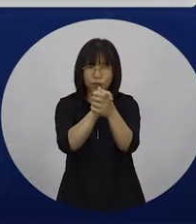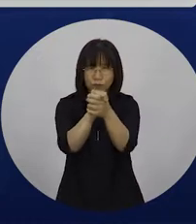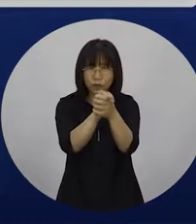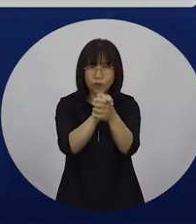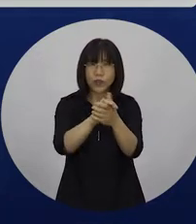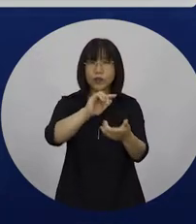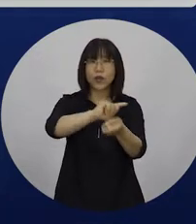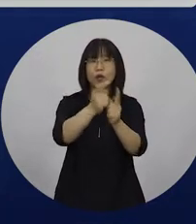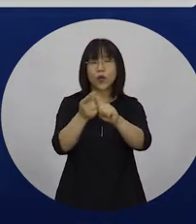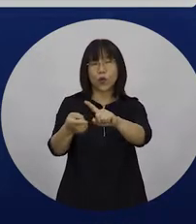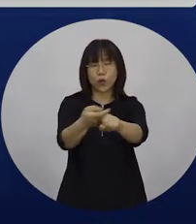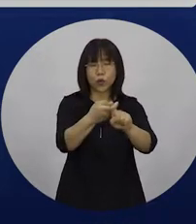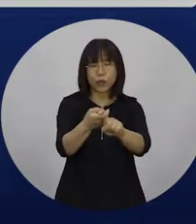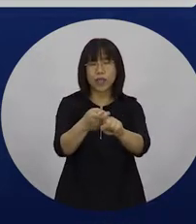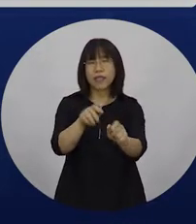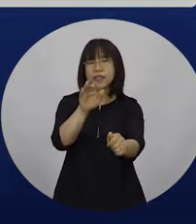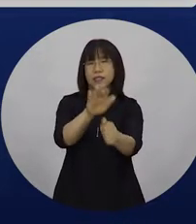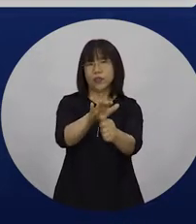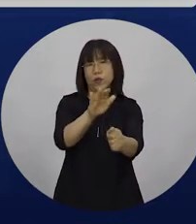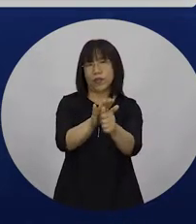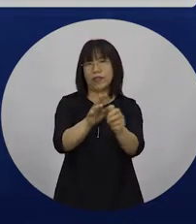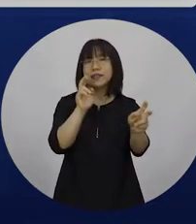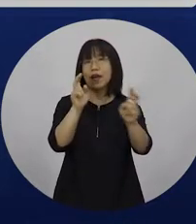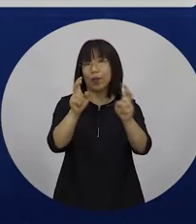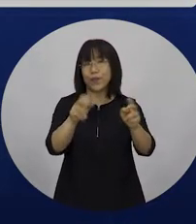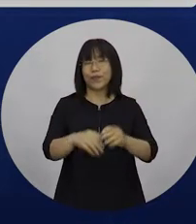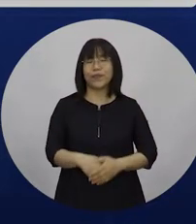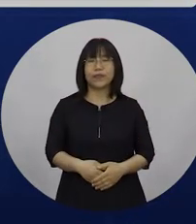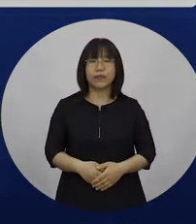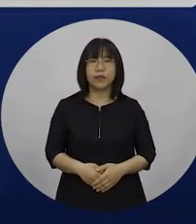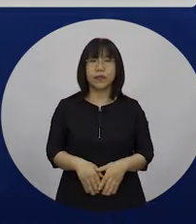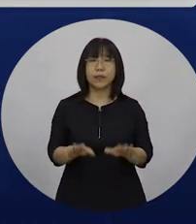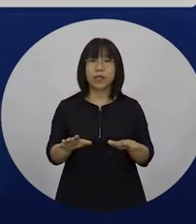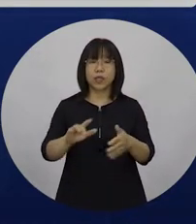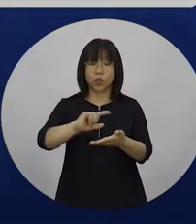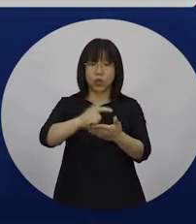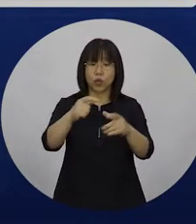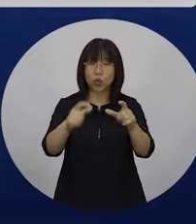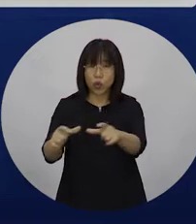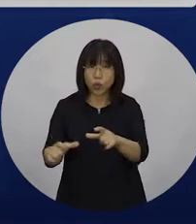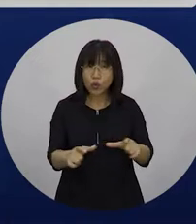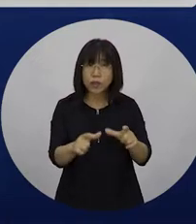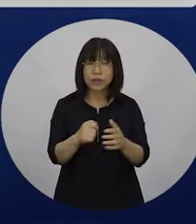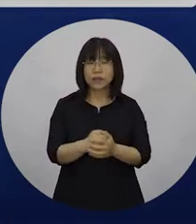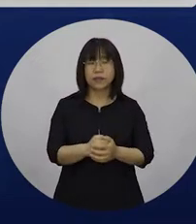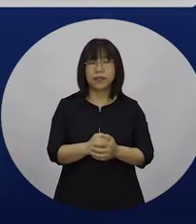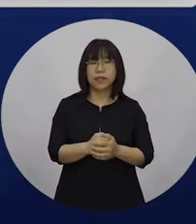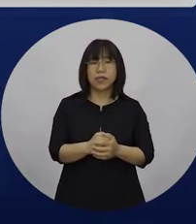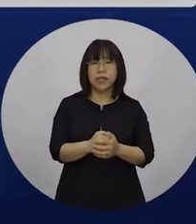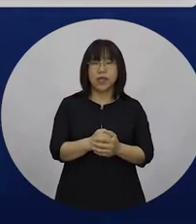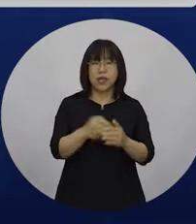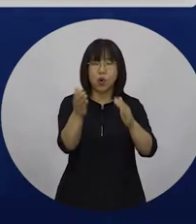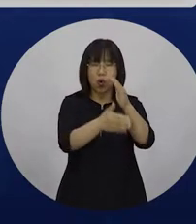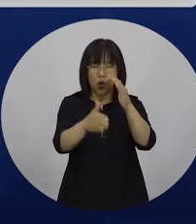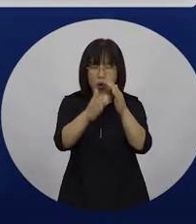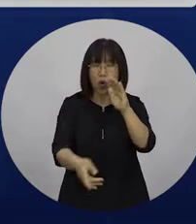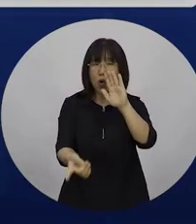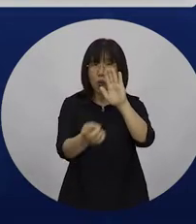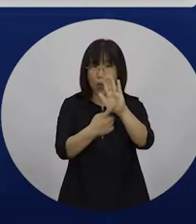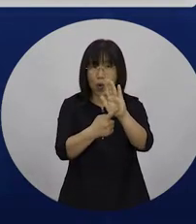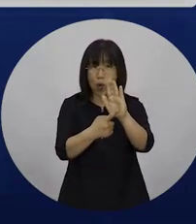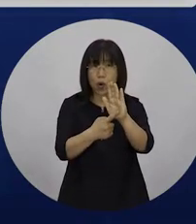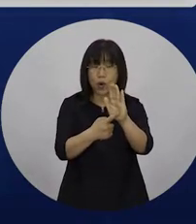활동을 시작할 수 있도록 지원하는 사업 인데요 강서구 가동 다니 주민 모임 형성 공모 사업 참여 대상자를